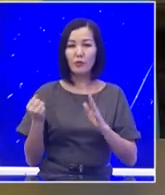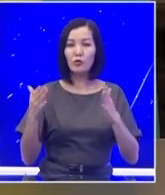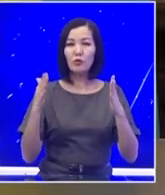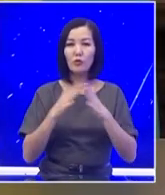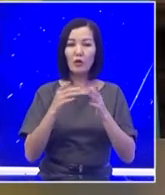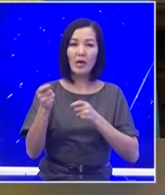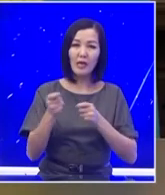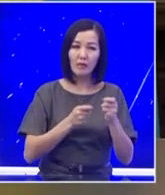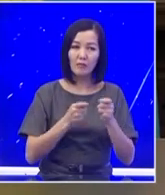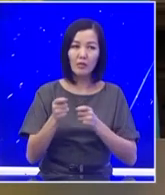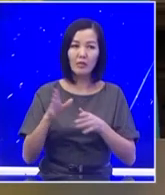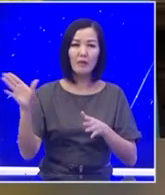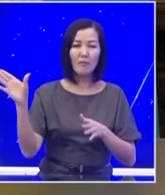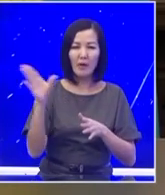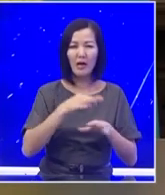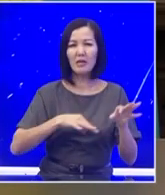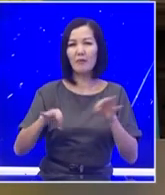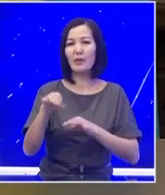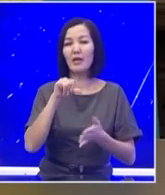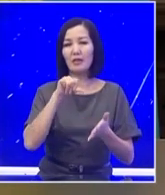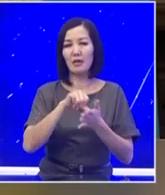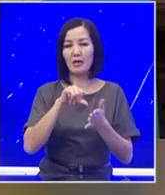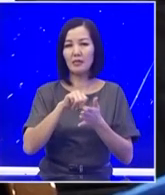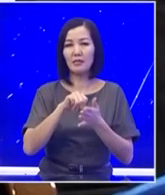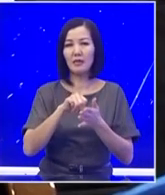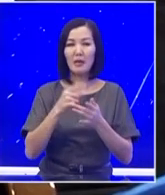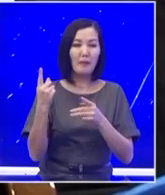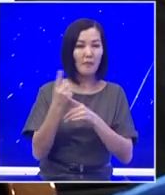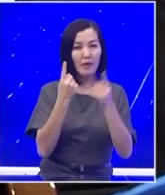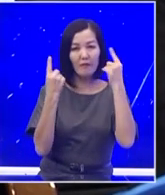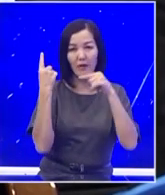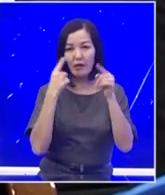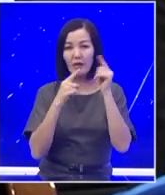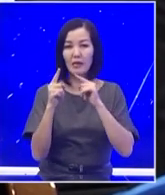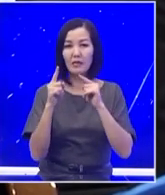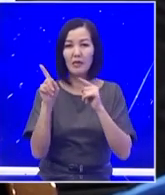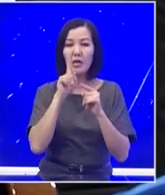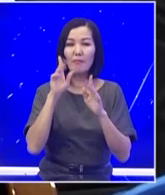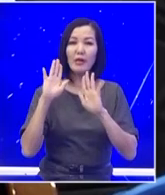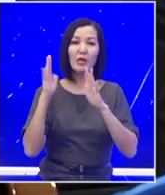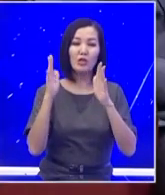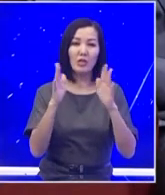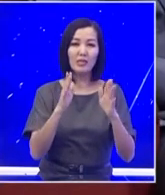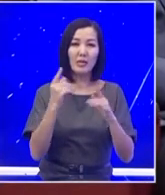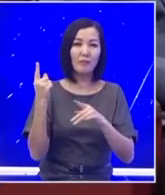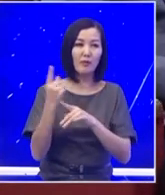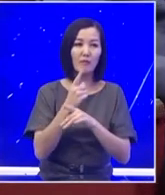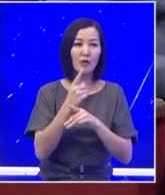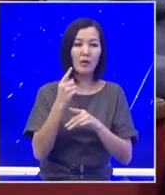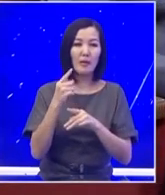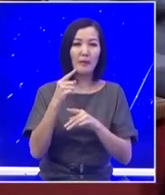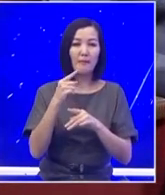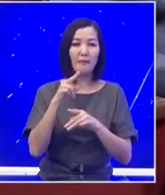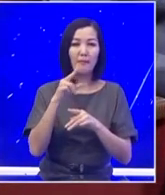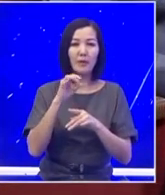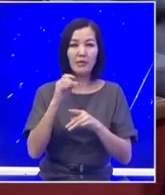әкімшіліктер здесь везде он участвовал. Первоначальный автор парка жастар. Мына жердегі тұңғыш президентіміздің